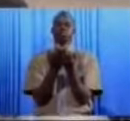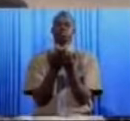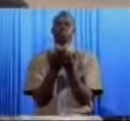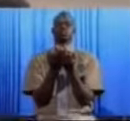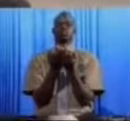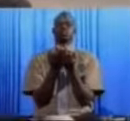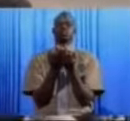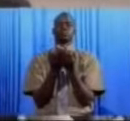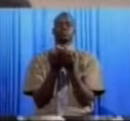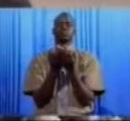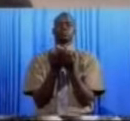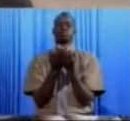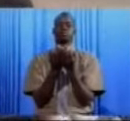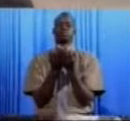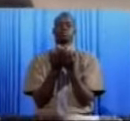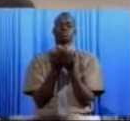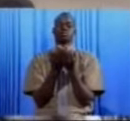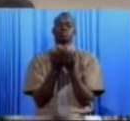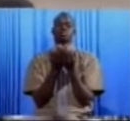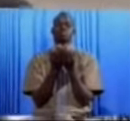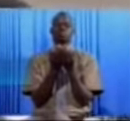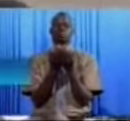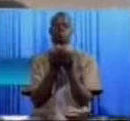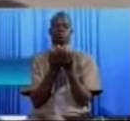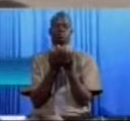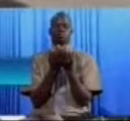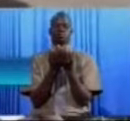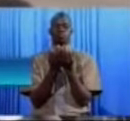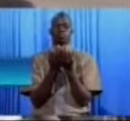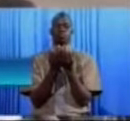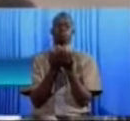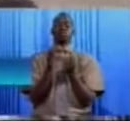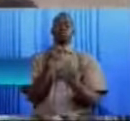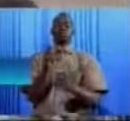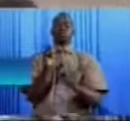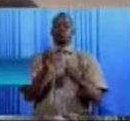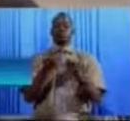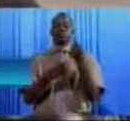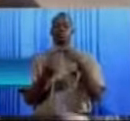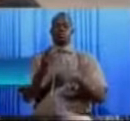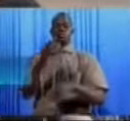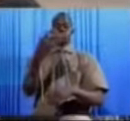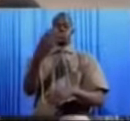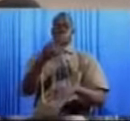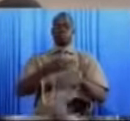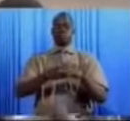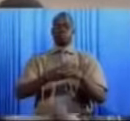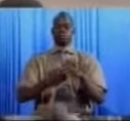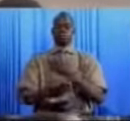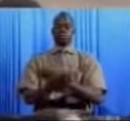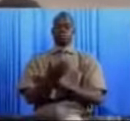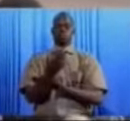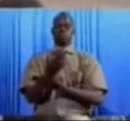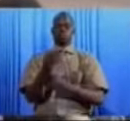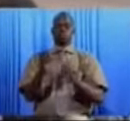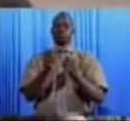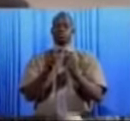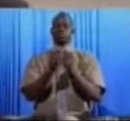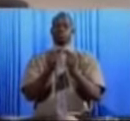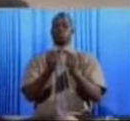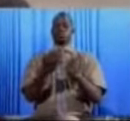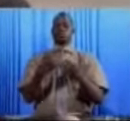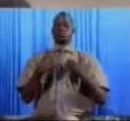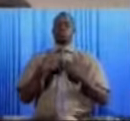5 heures du matin madrid en a la force du johnny 5 ou à zéro heure à la fontaine sans un regard de nos